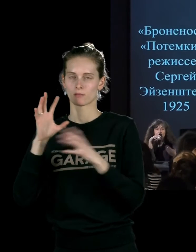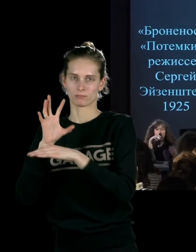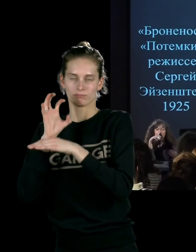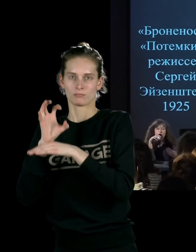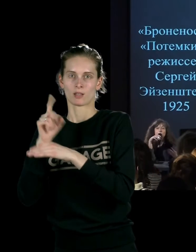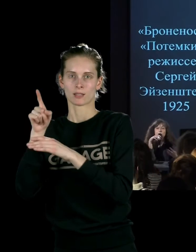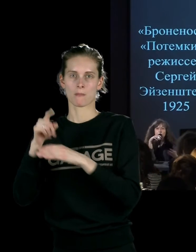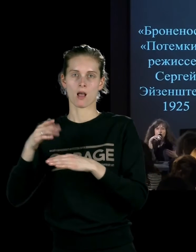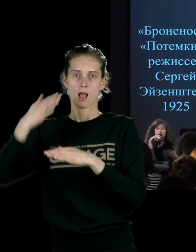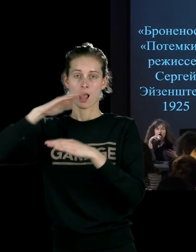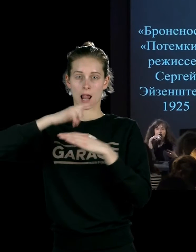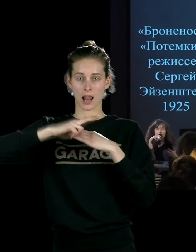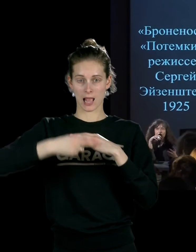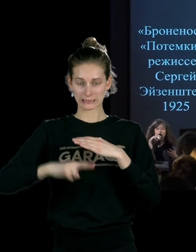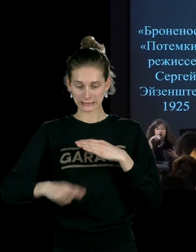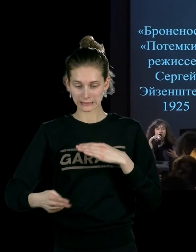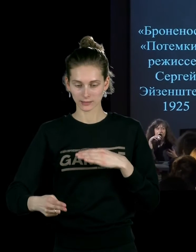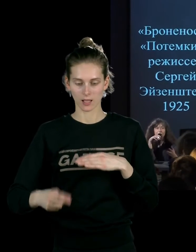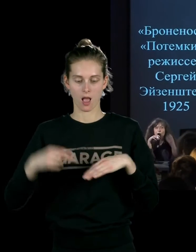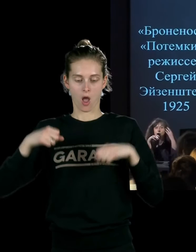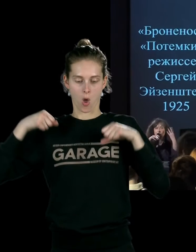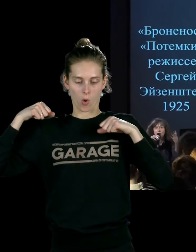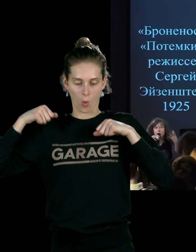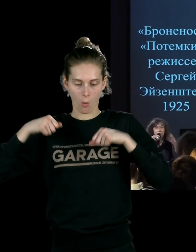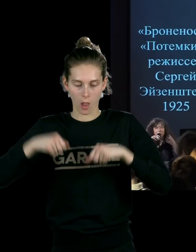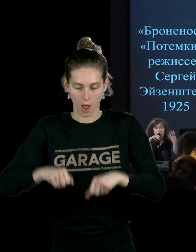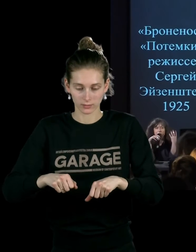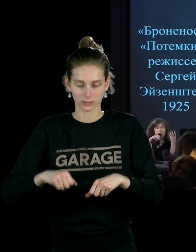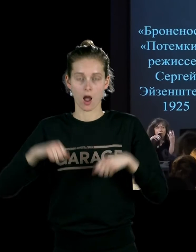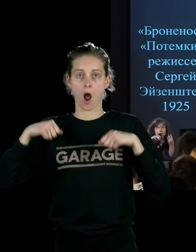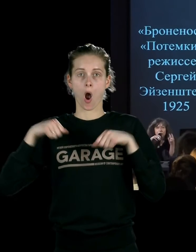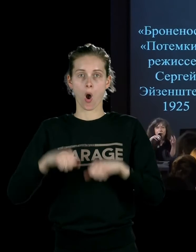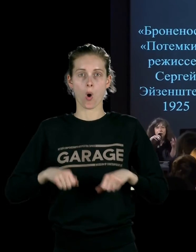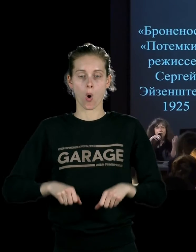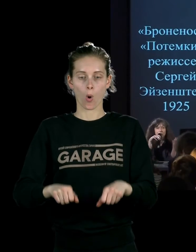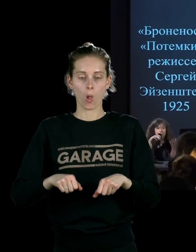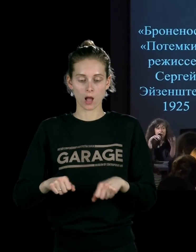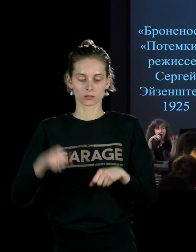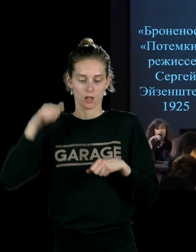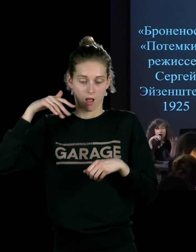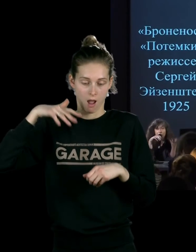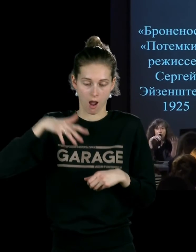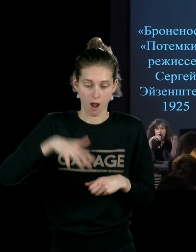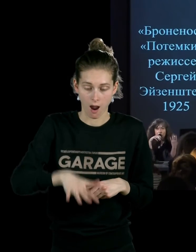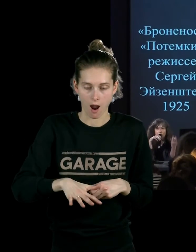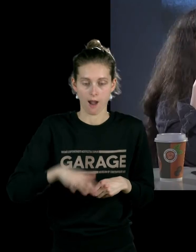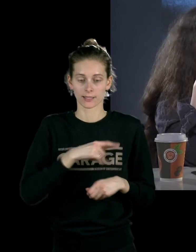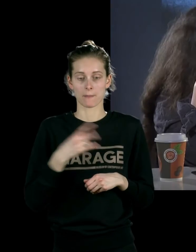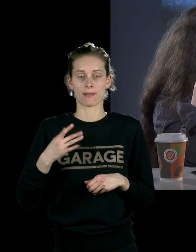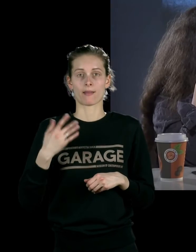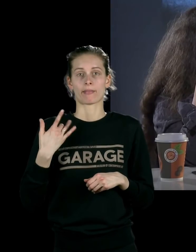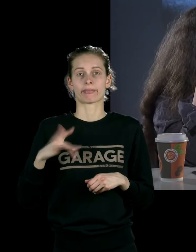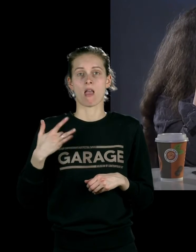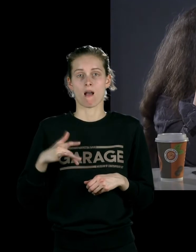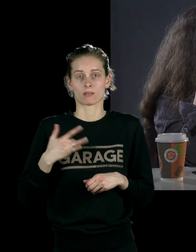самая упустившая эту коляску нянька, которая орет, превращается в этот крик, и здесь вот он как кадр, который, собственно, был важен